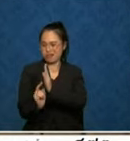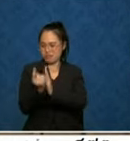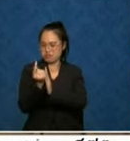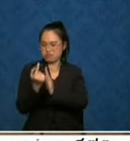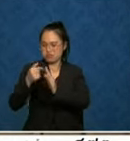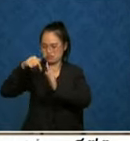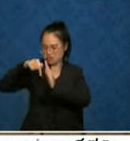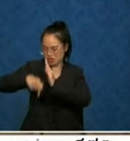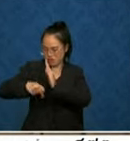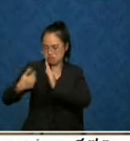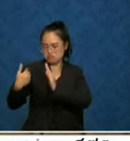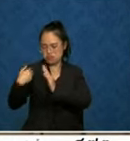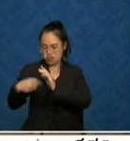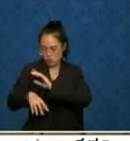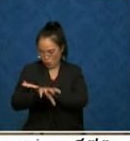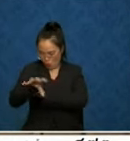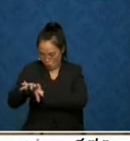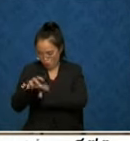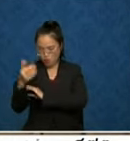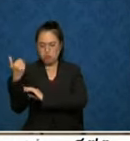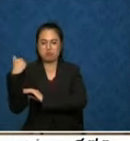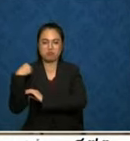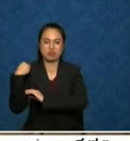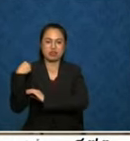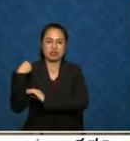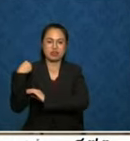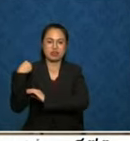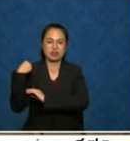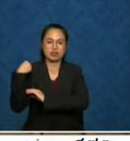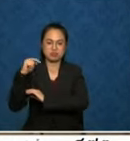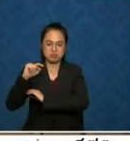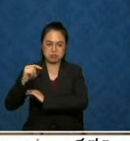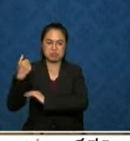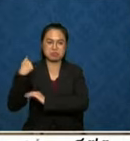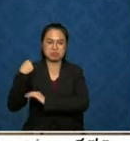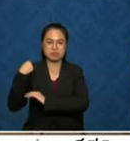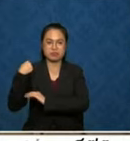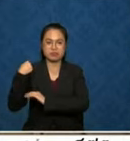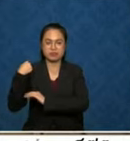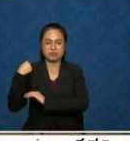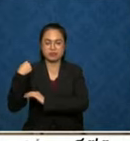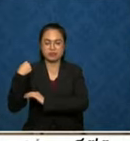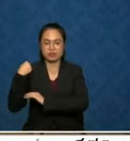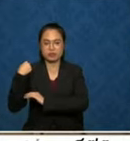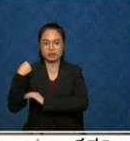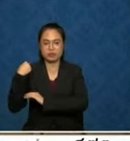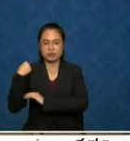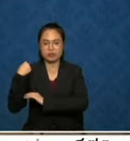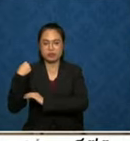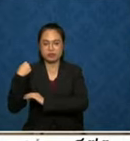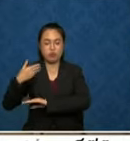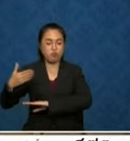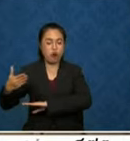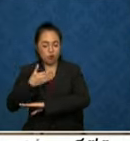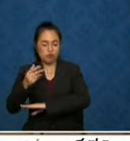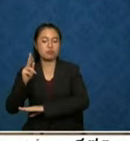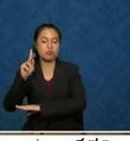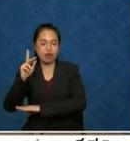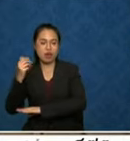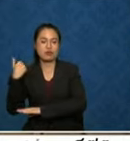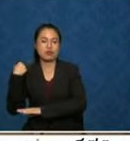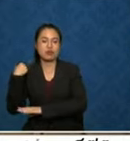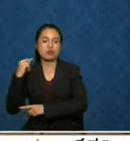ผล่พ้นขึ้นมาอีกไม่นานหรือที่โผล่พ้นออกมาก่อนหน้านี้แล้วก่อนเคสของนะคะดีไอคอนนะคะท่านประธาน